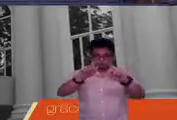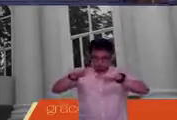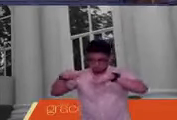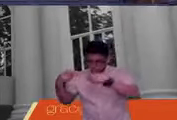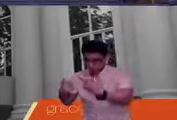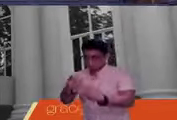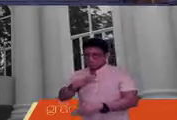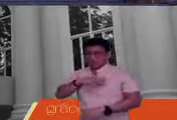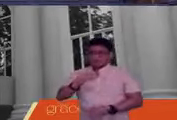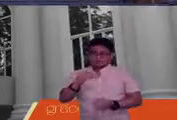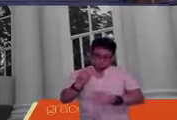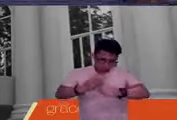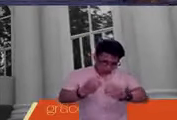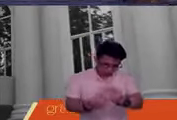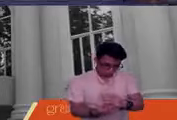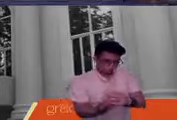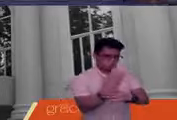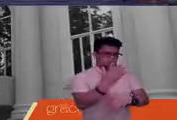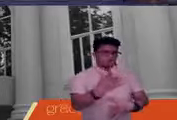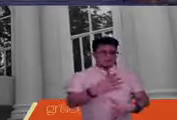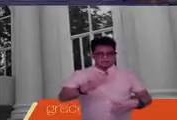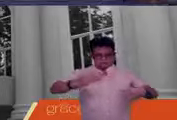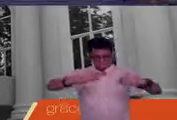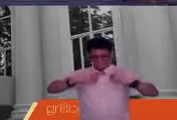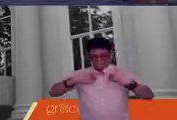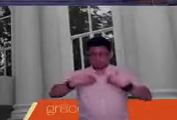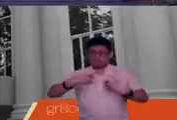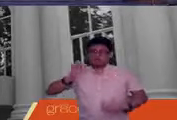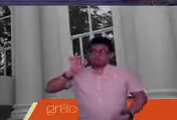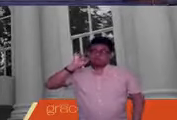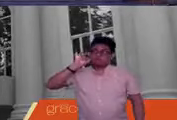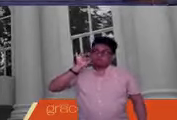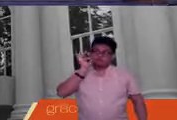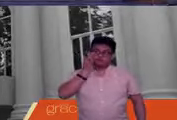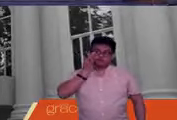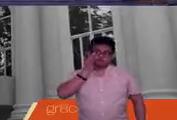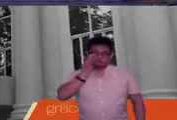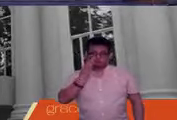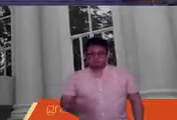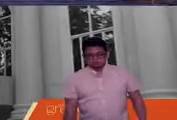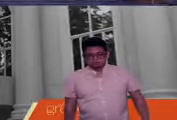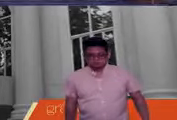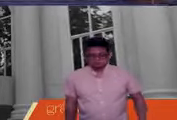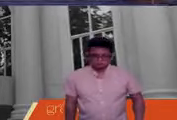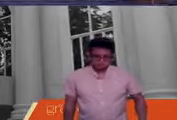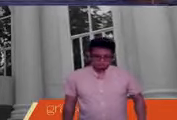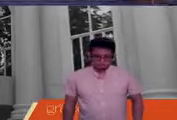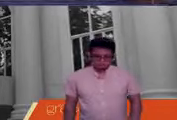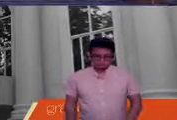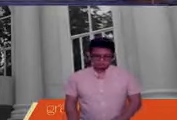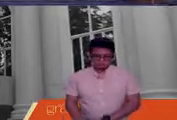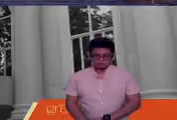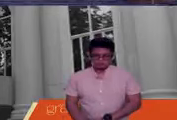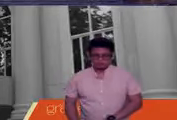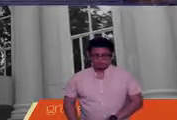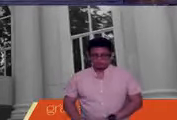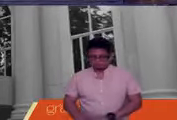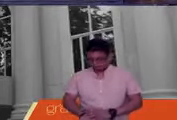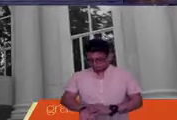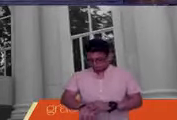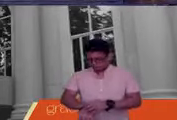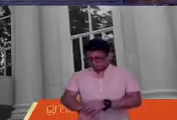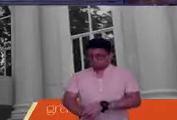go and bear much fruit. Mauna nga ni amo dire so that eventually after your